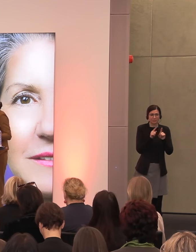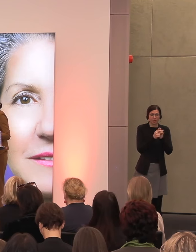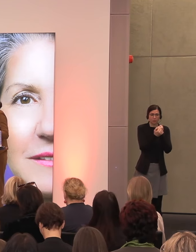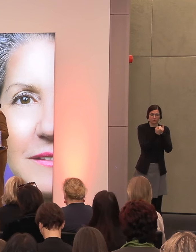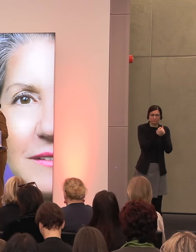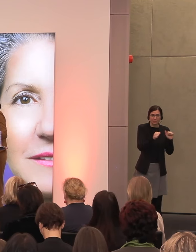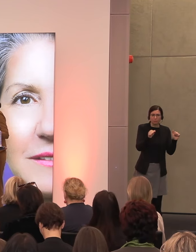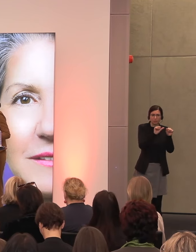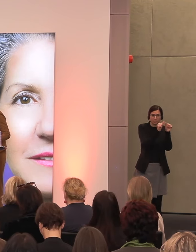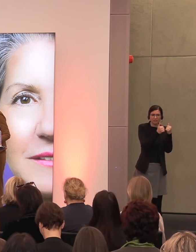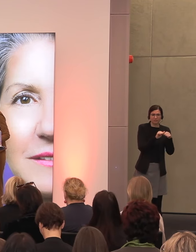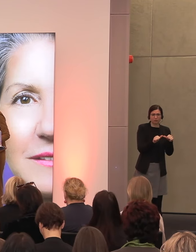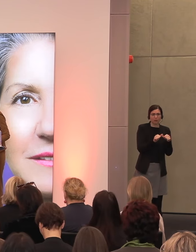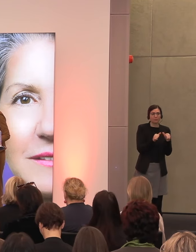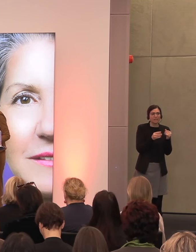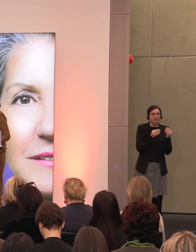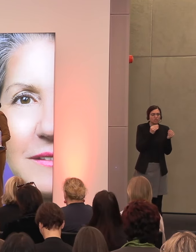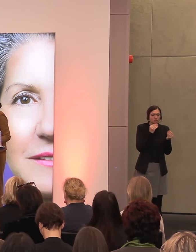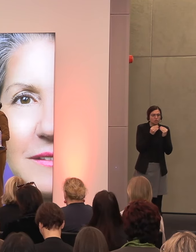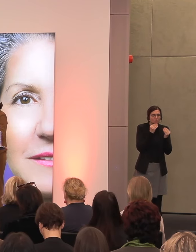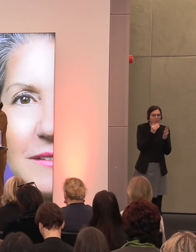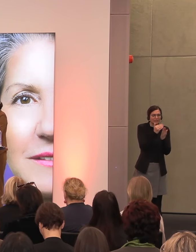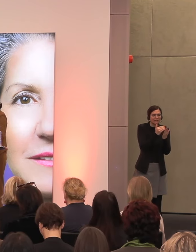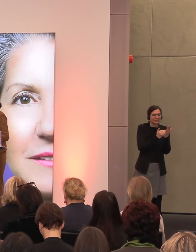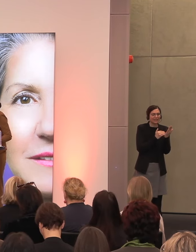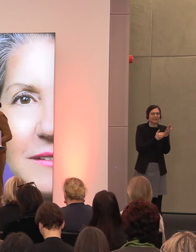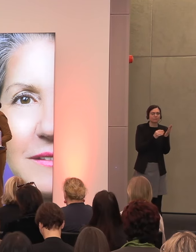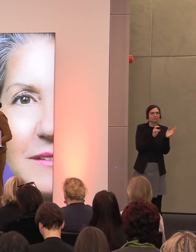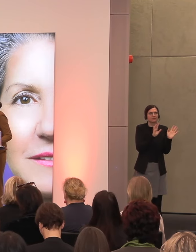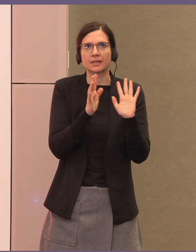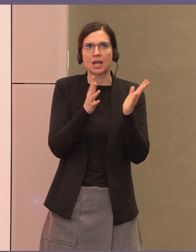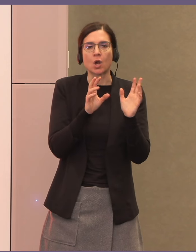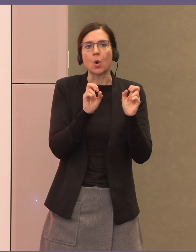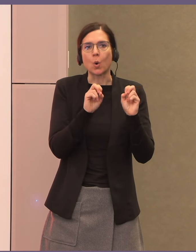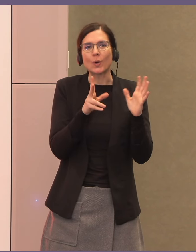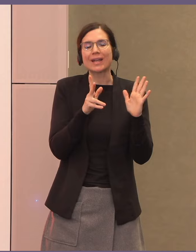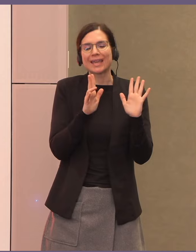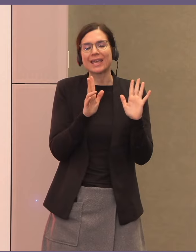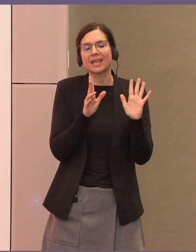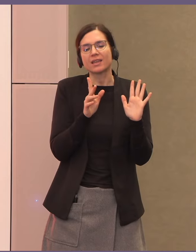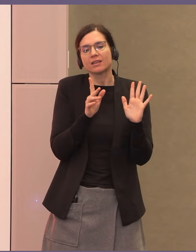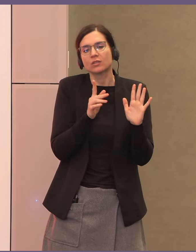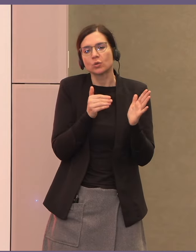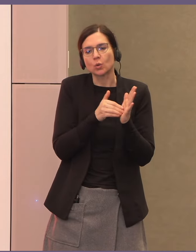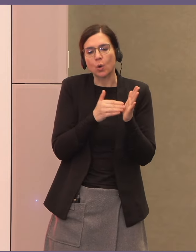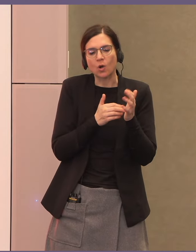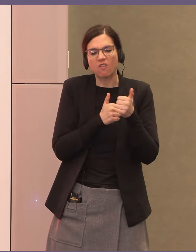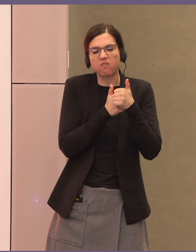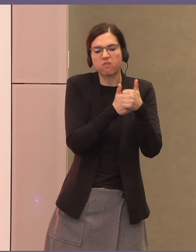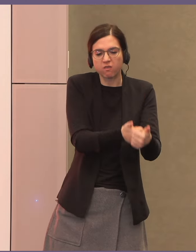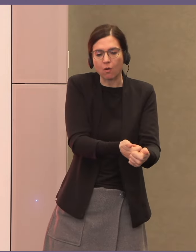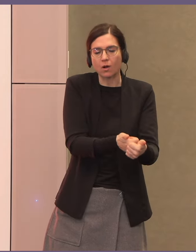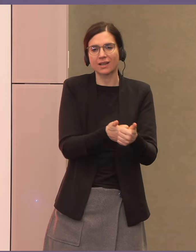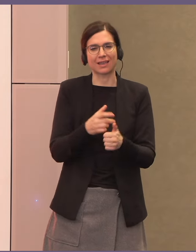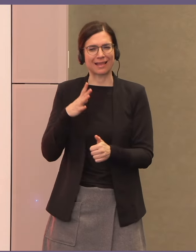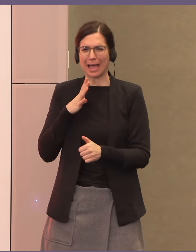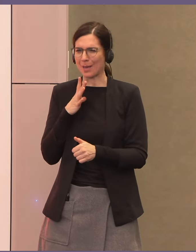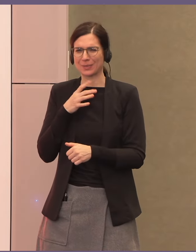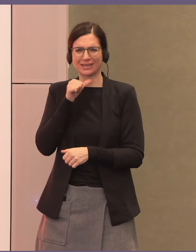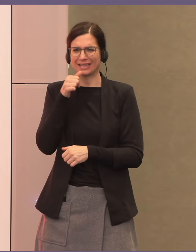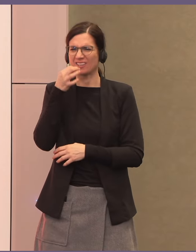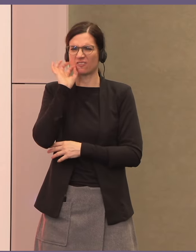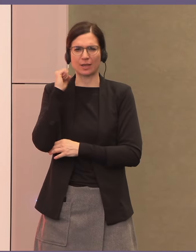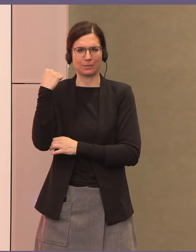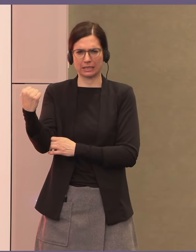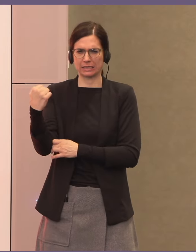die die Spielregeln der Demokratie erfüllen und trotzdem weit entfernt davon sind, feministisch zu sein. Dieser